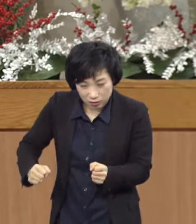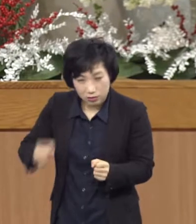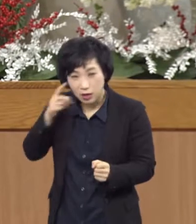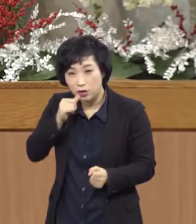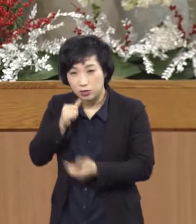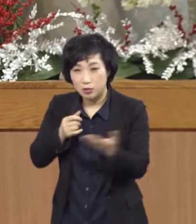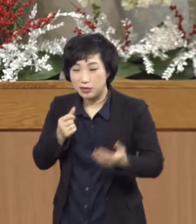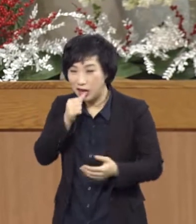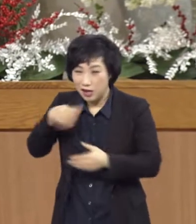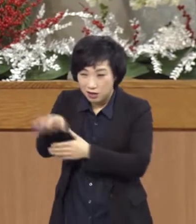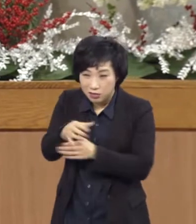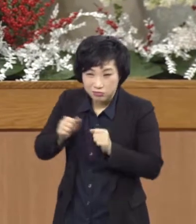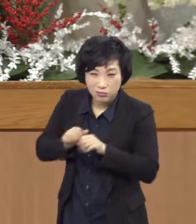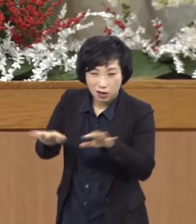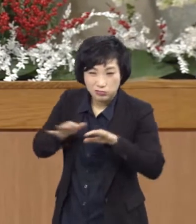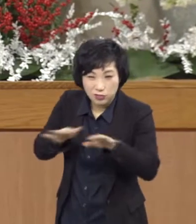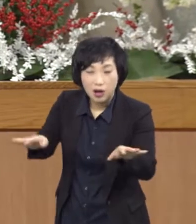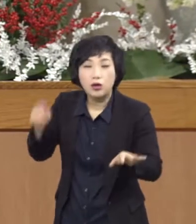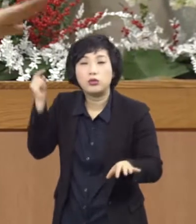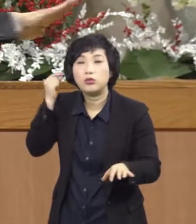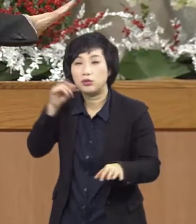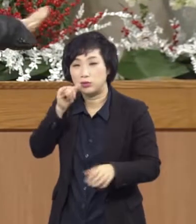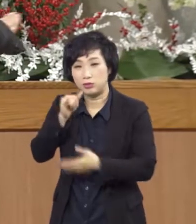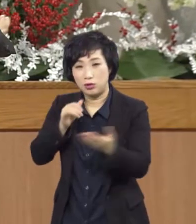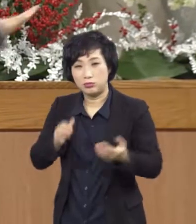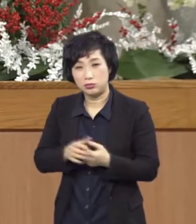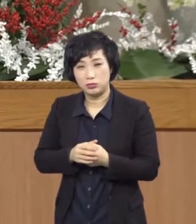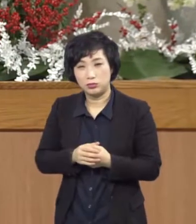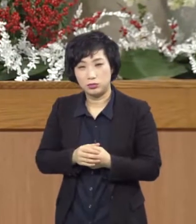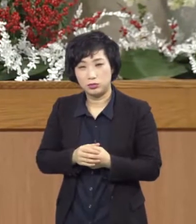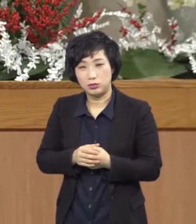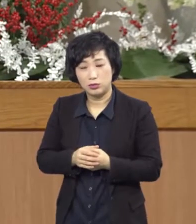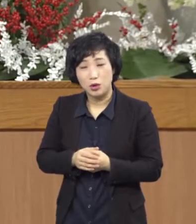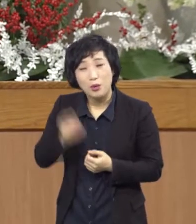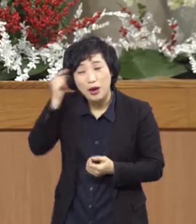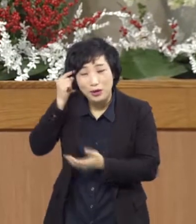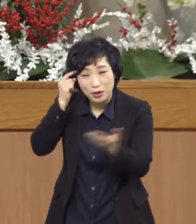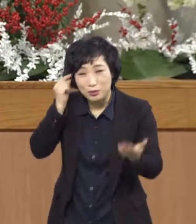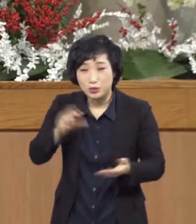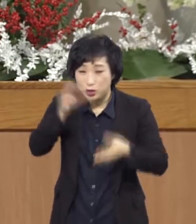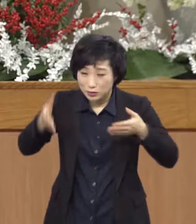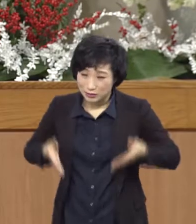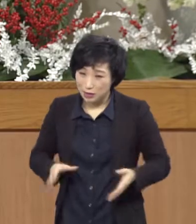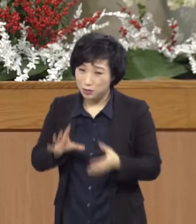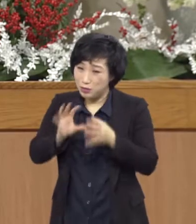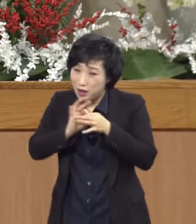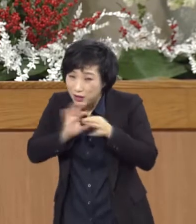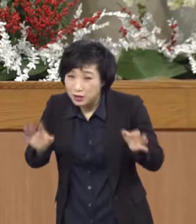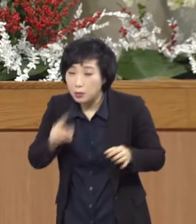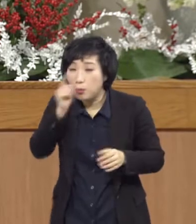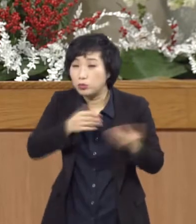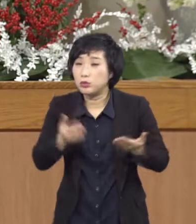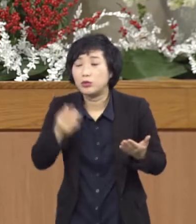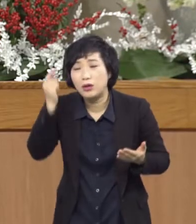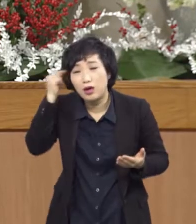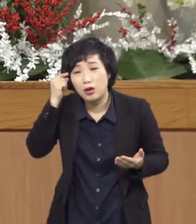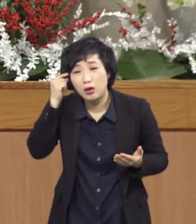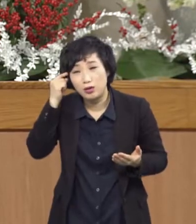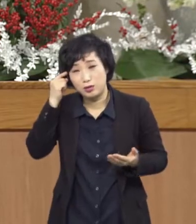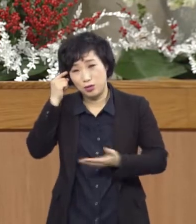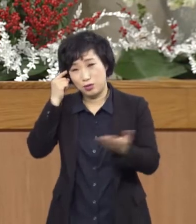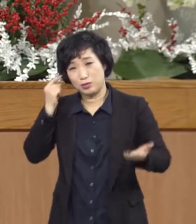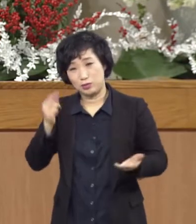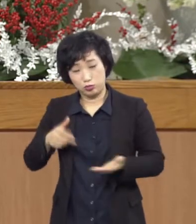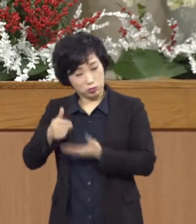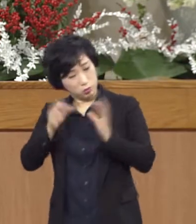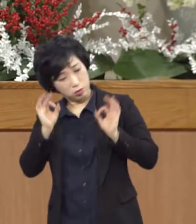종이 울린다거나 끌어안고 성탄과 아무 상관없는 그런 못된 짓을 할 때